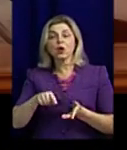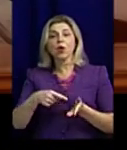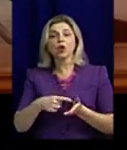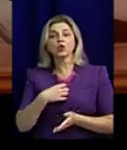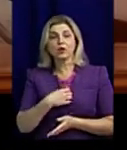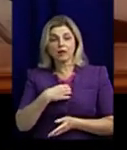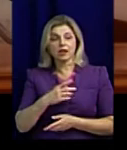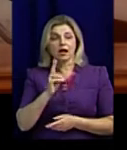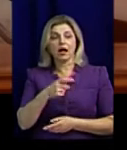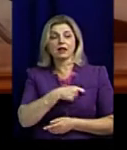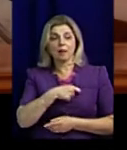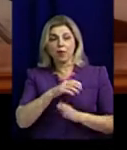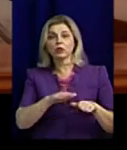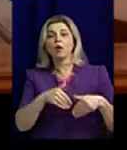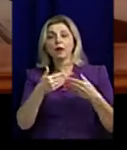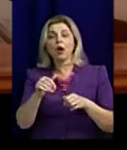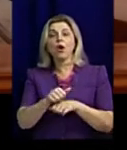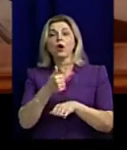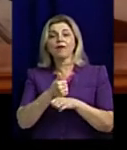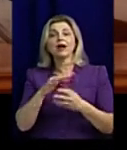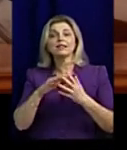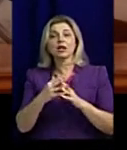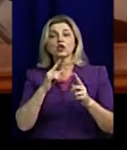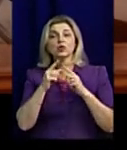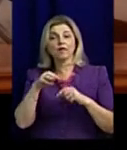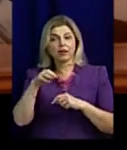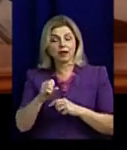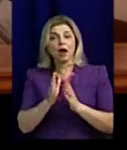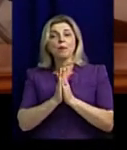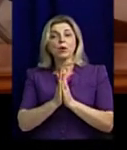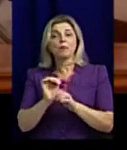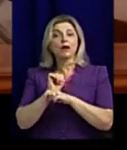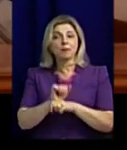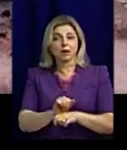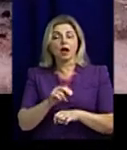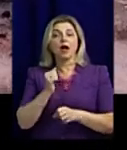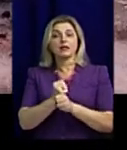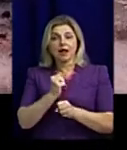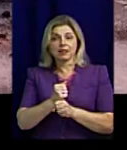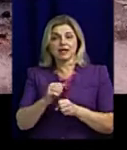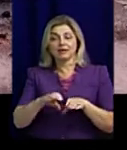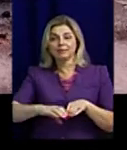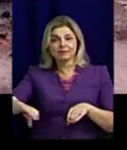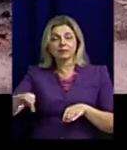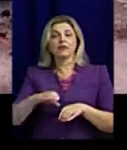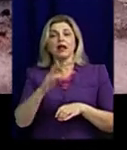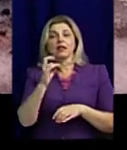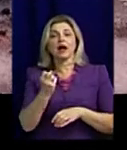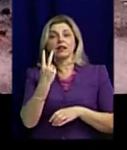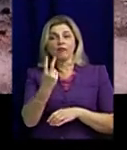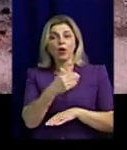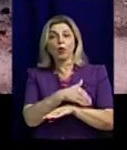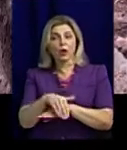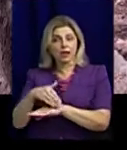депутатів звернувся голова селищної ради Василь Предвичний з проханням припинити будівництво дренажної системи на двох вулицях